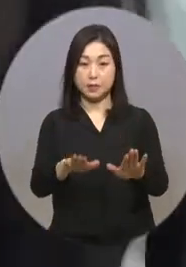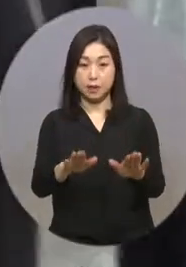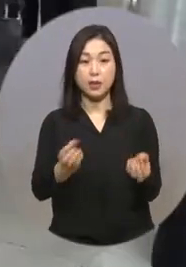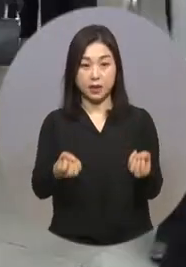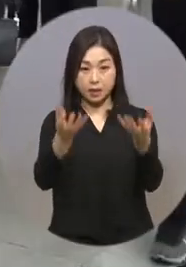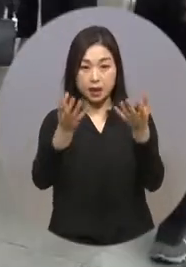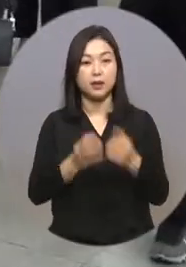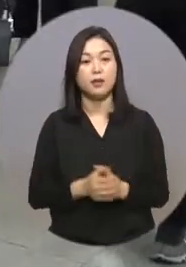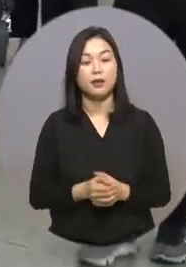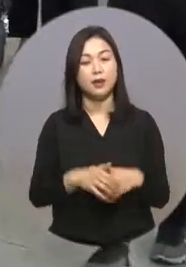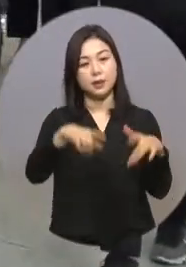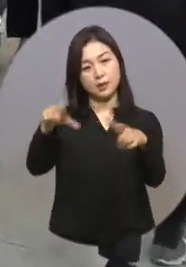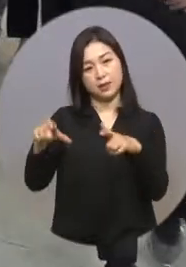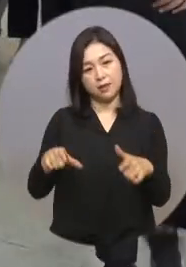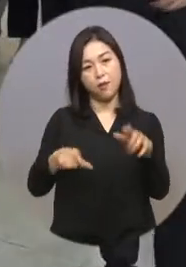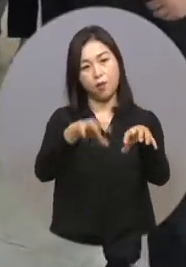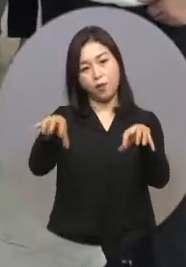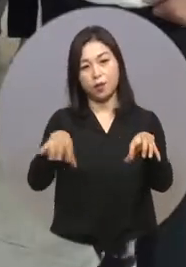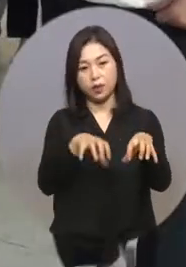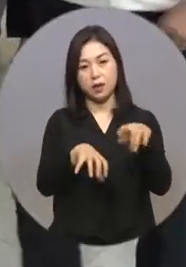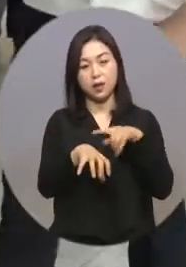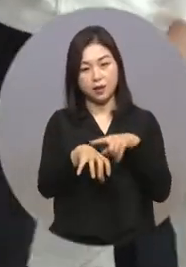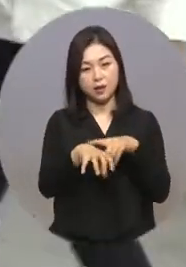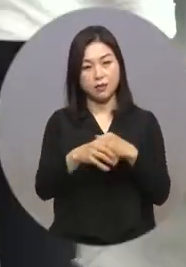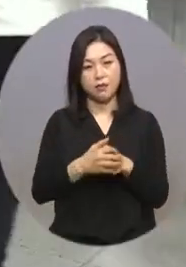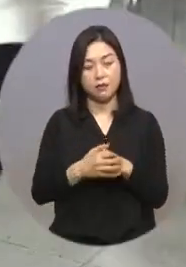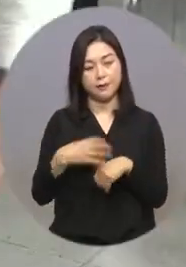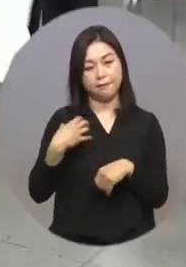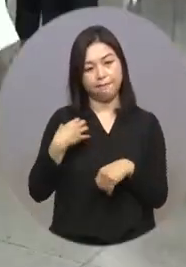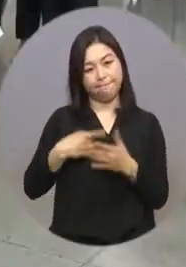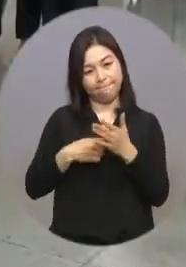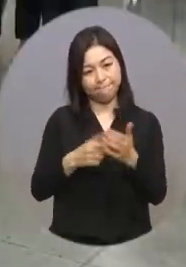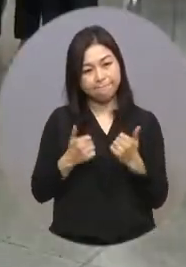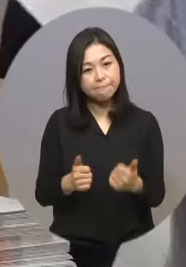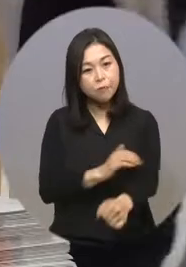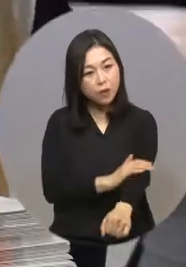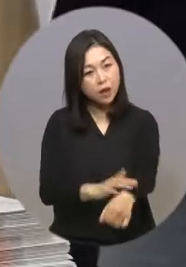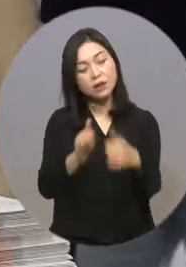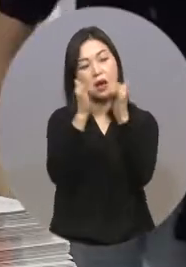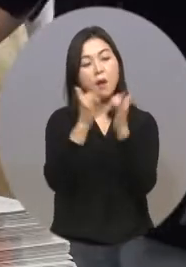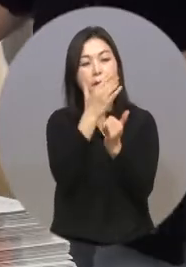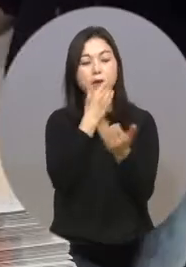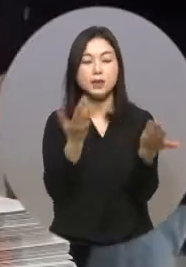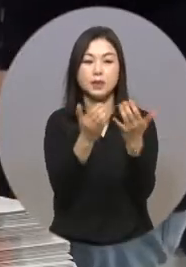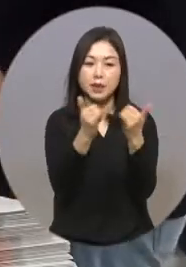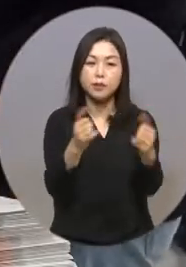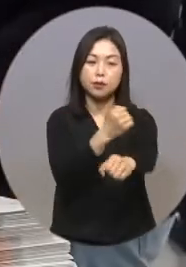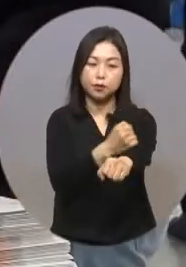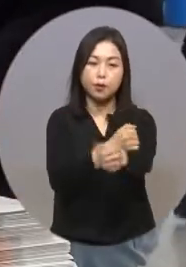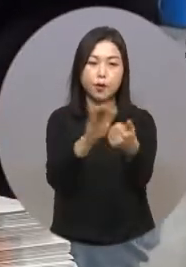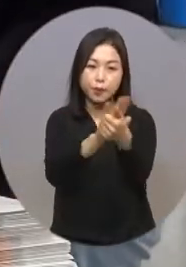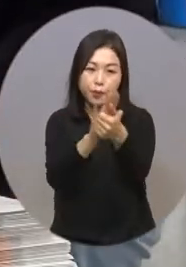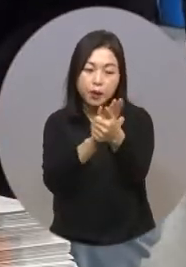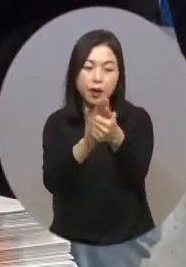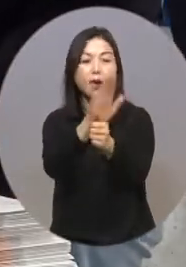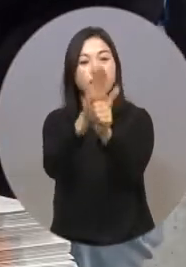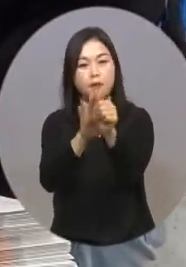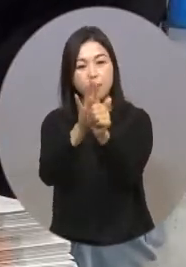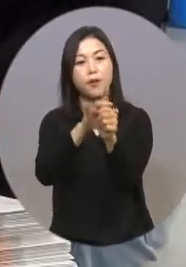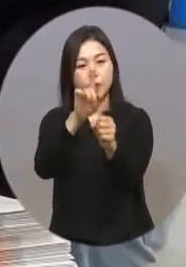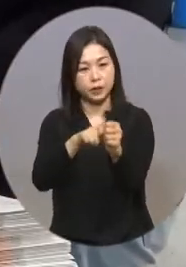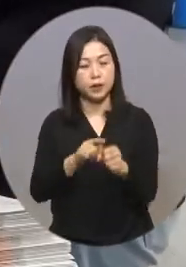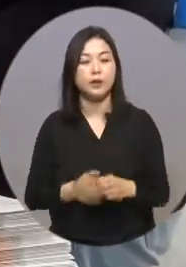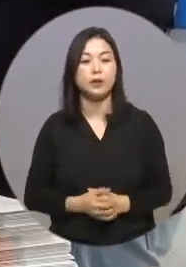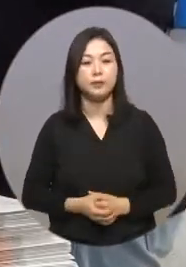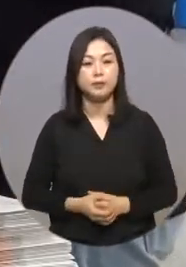우리 지옥 곳곳에서 묵묵히 소임을 다하고 있는 사회복지 종사자들의 노고를 위로하고 격려하기 위해